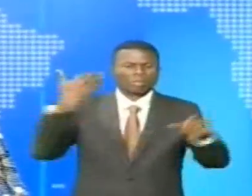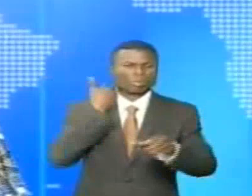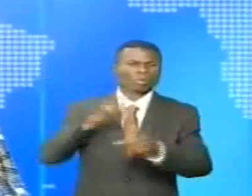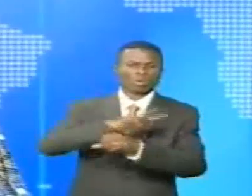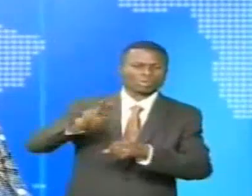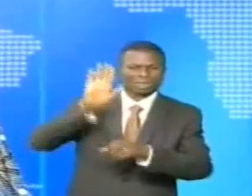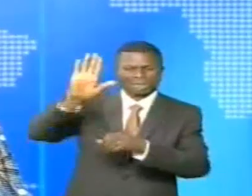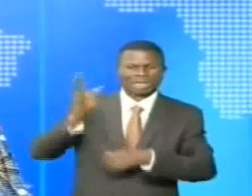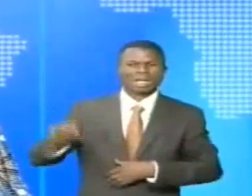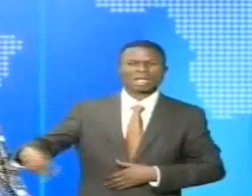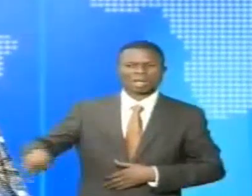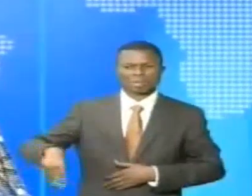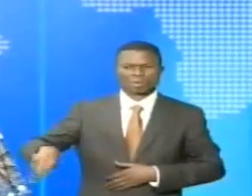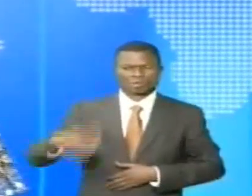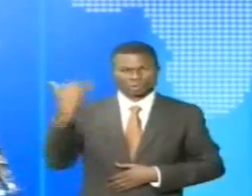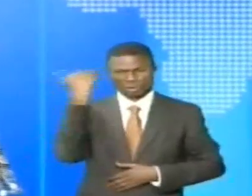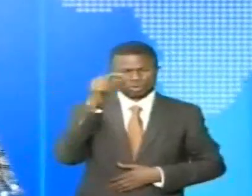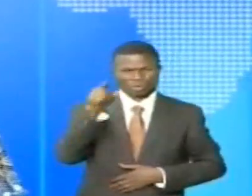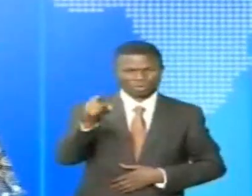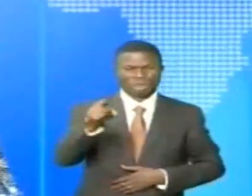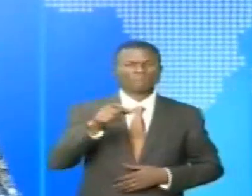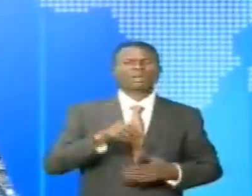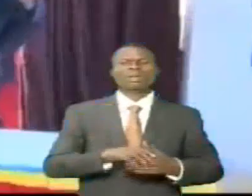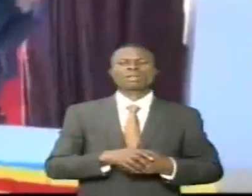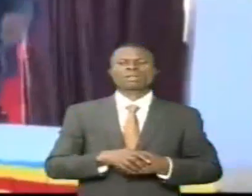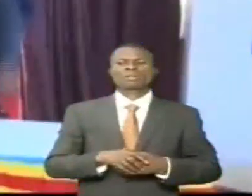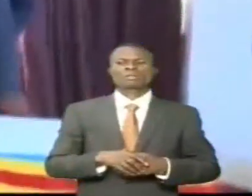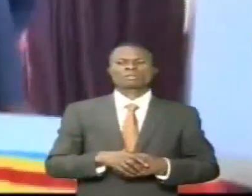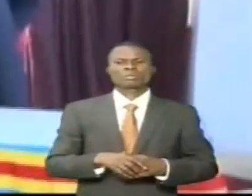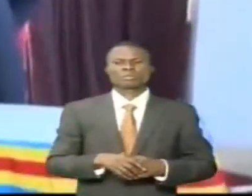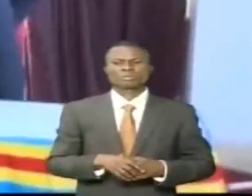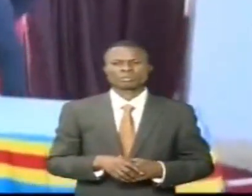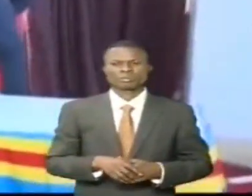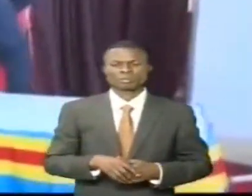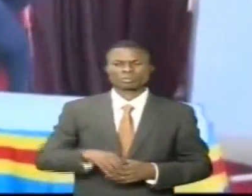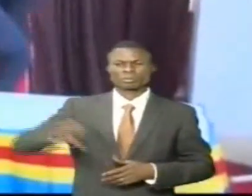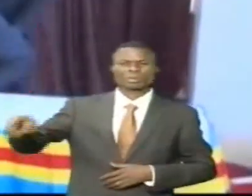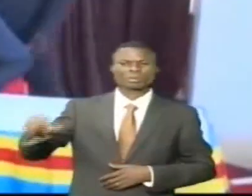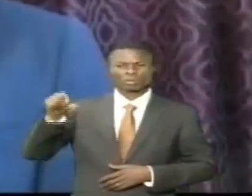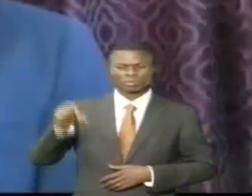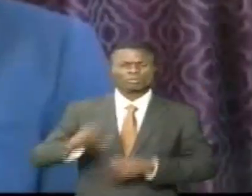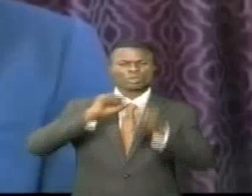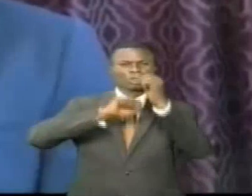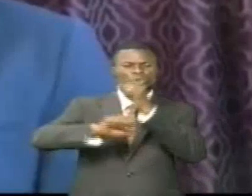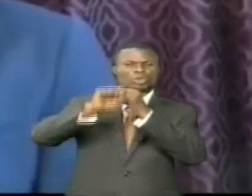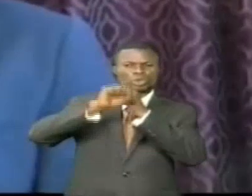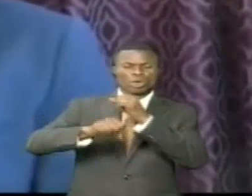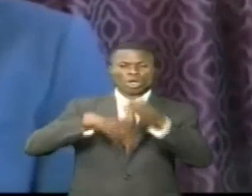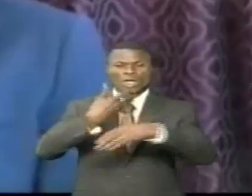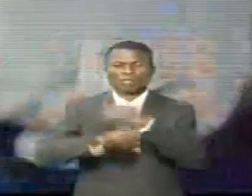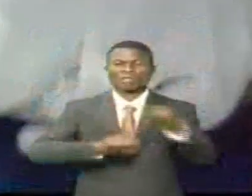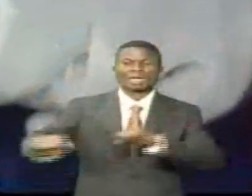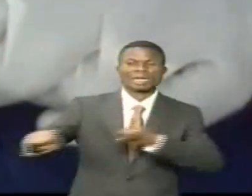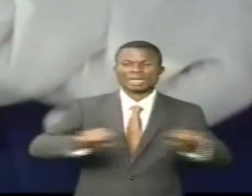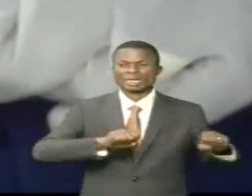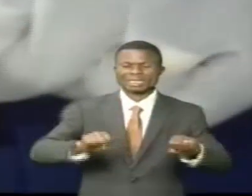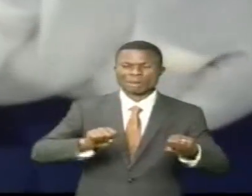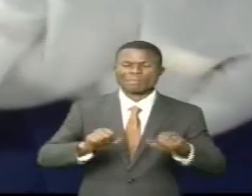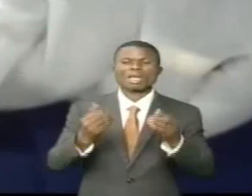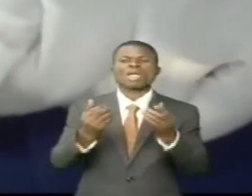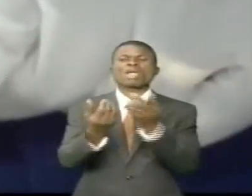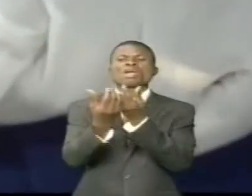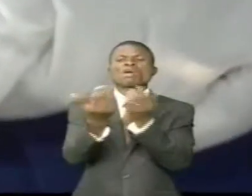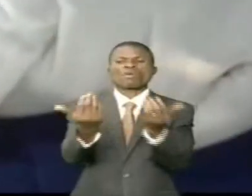sa province. Didier Mumba pour plus de détails. Avec ce lancement de la campagne de dépistage volontaire, Jacques Kiaboula Katwe appuie